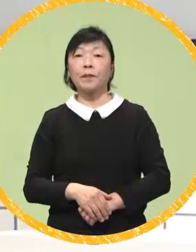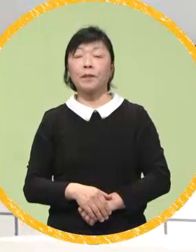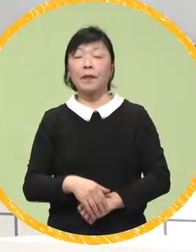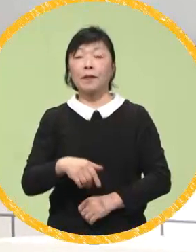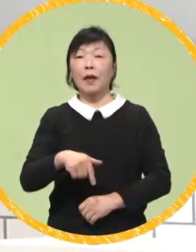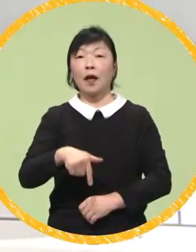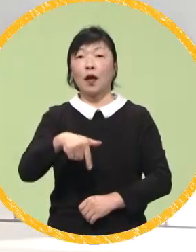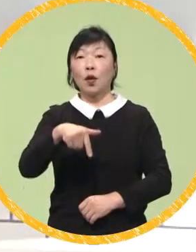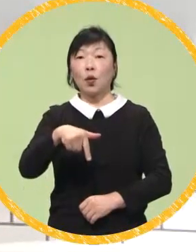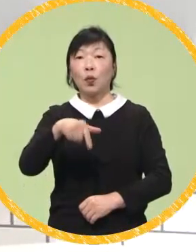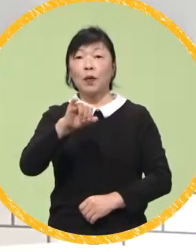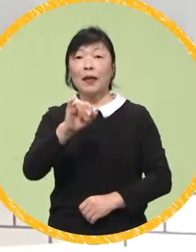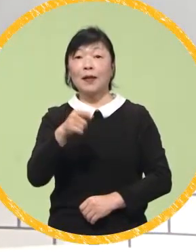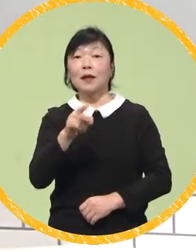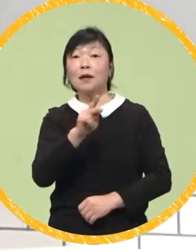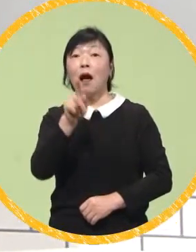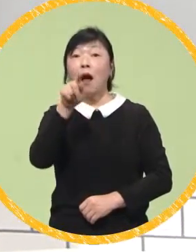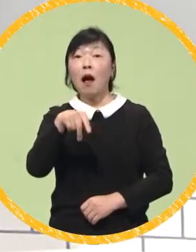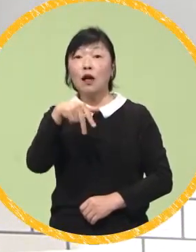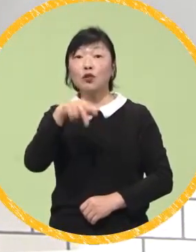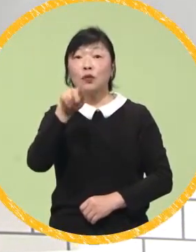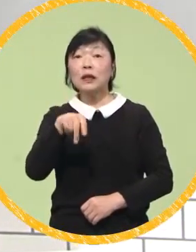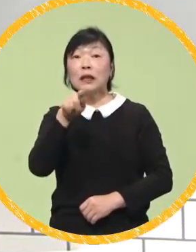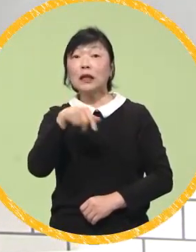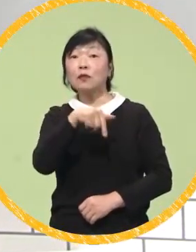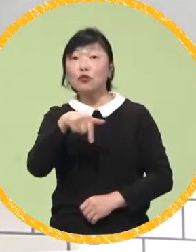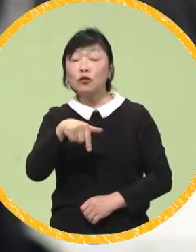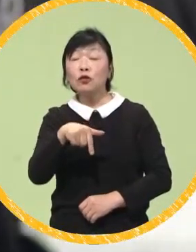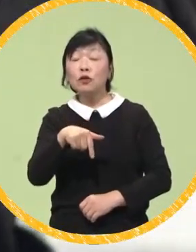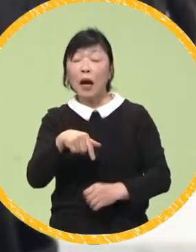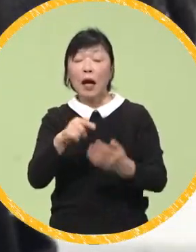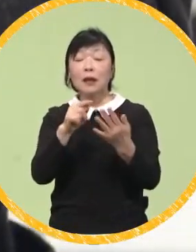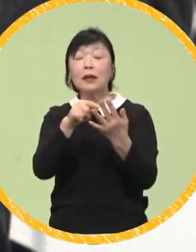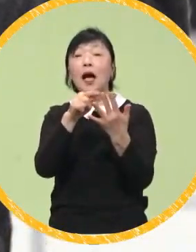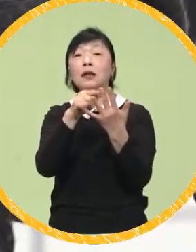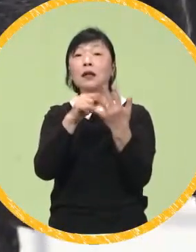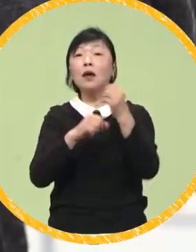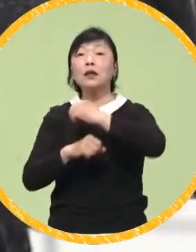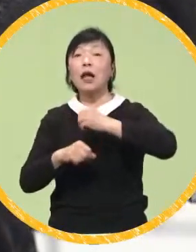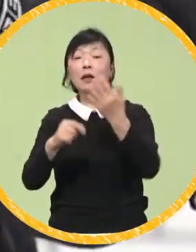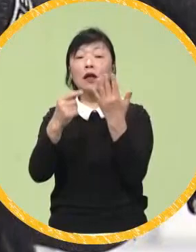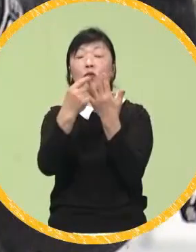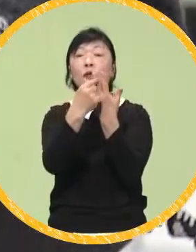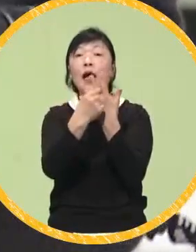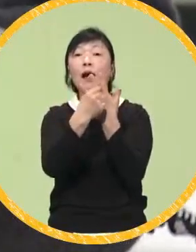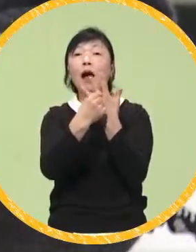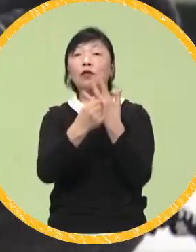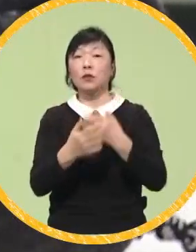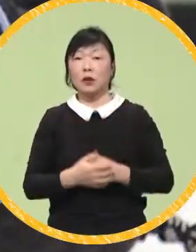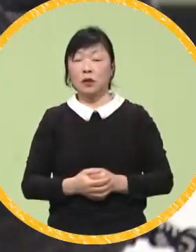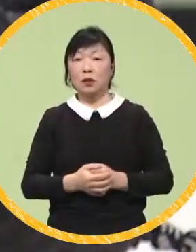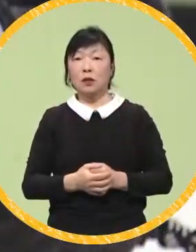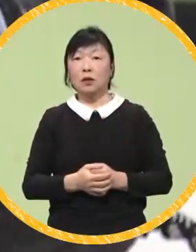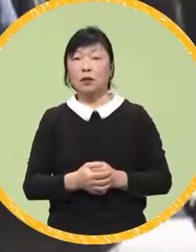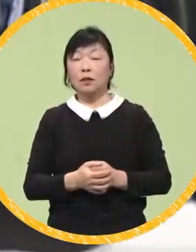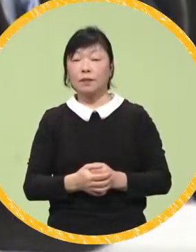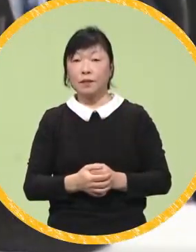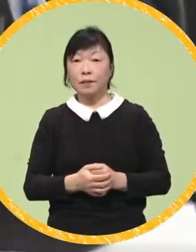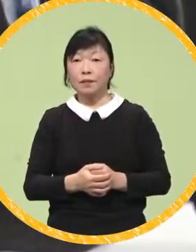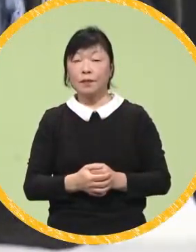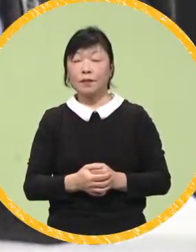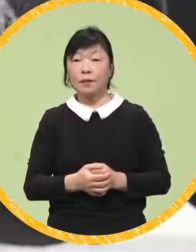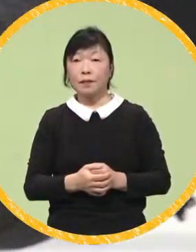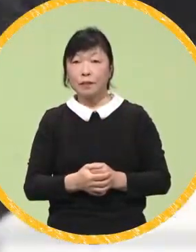これですかはいこれを左手の中指につられている中に入っですねそうですねはいて指は持ったらエ